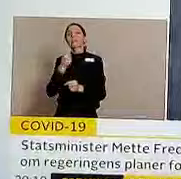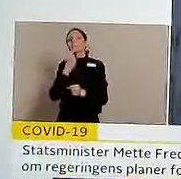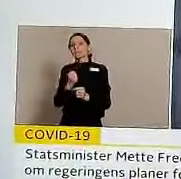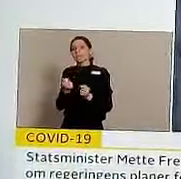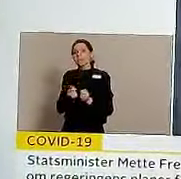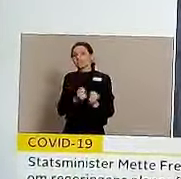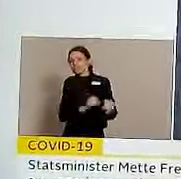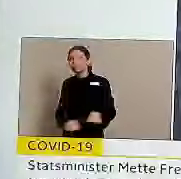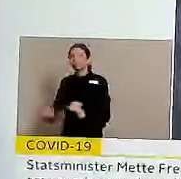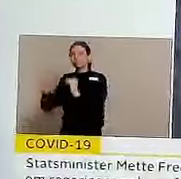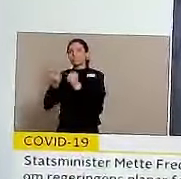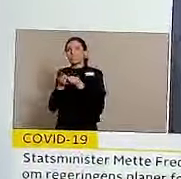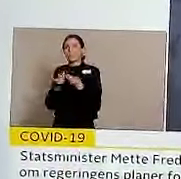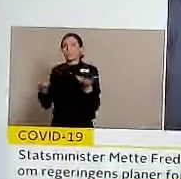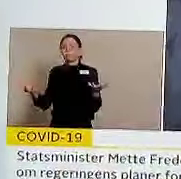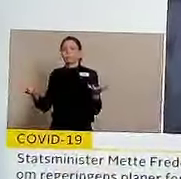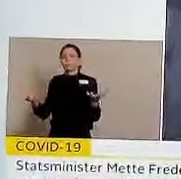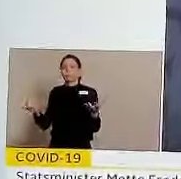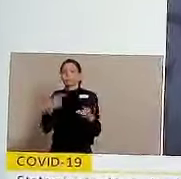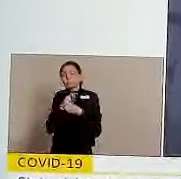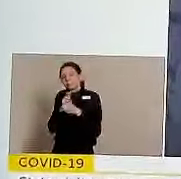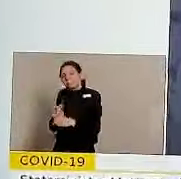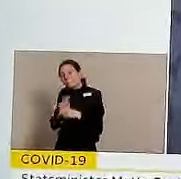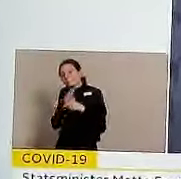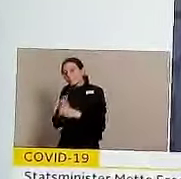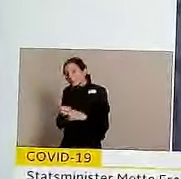قد ألغيت بشكل تام حتى الآن.